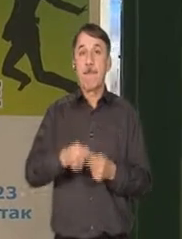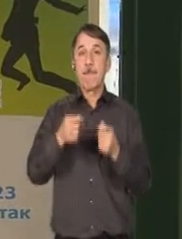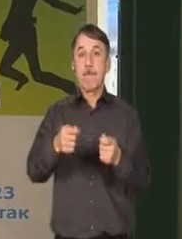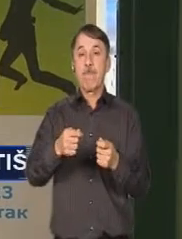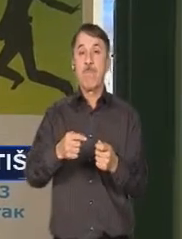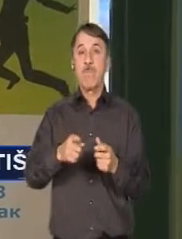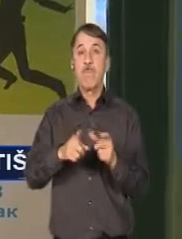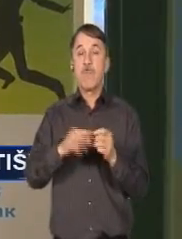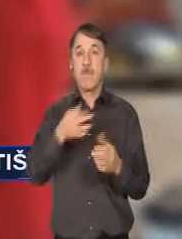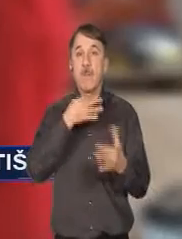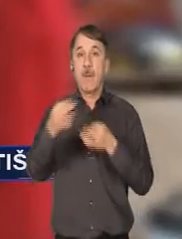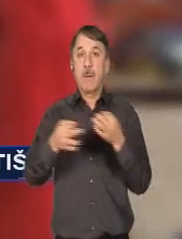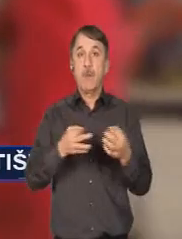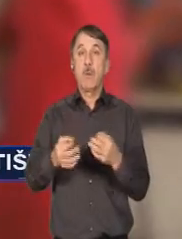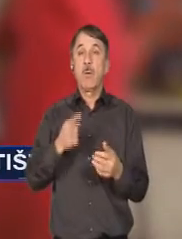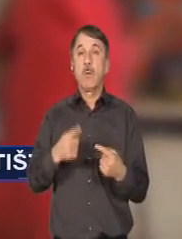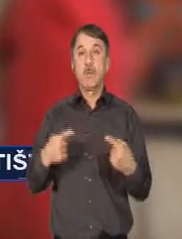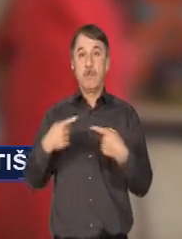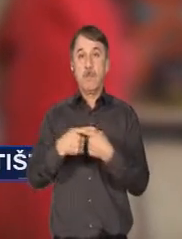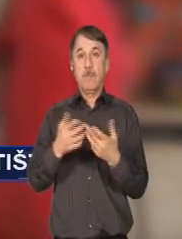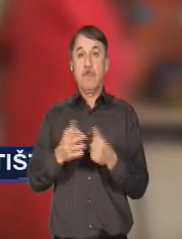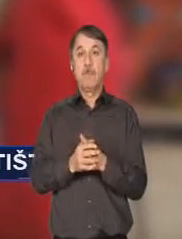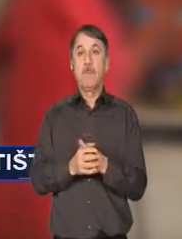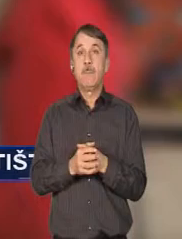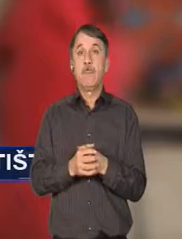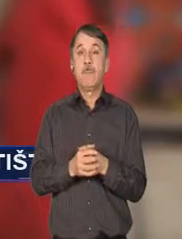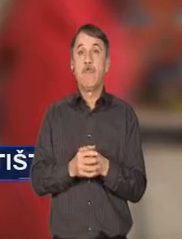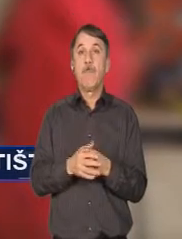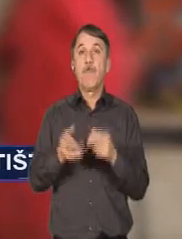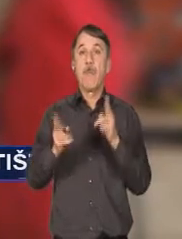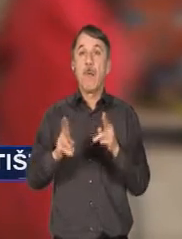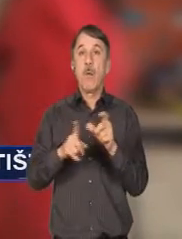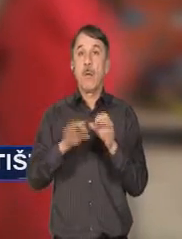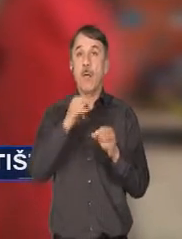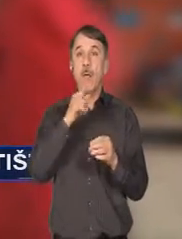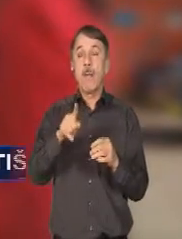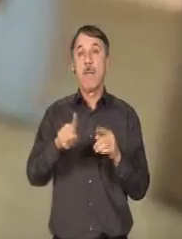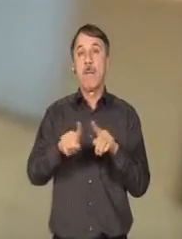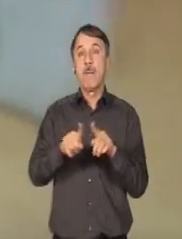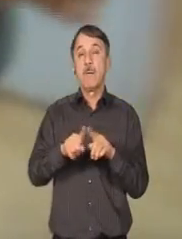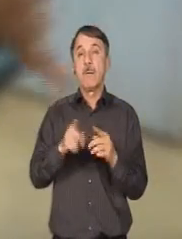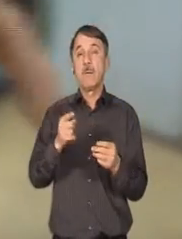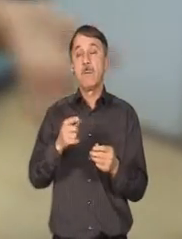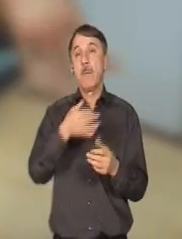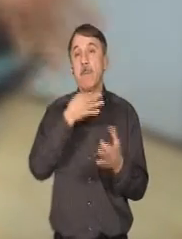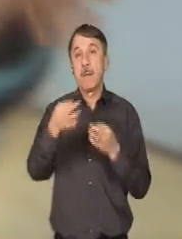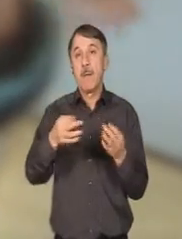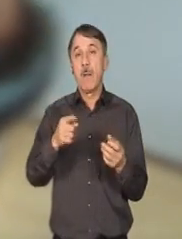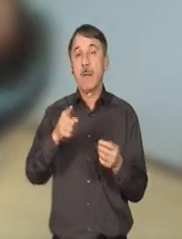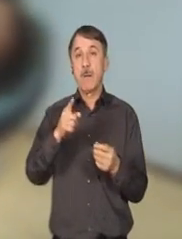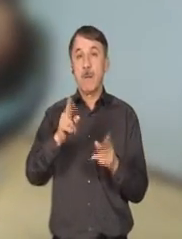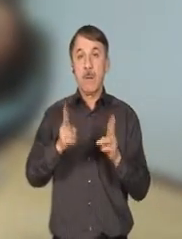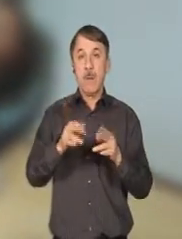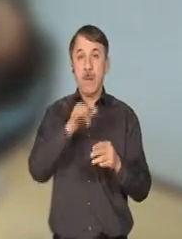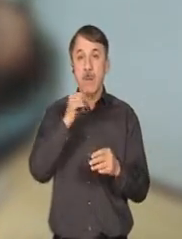života korisnika svratišta, kojih u proseku dnevno ima 20-ak. Novi vid financijske stabilnosti omogućit će sistemski rad